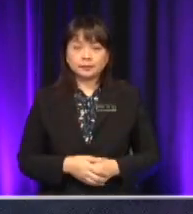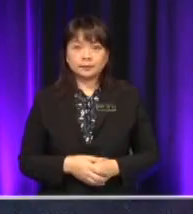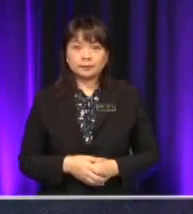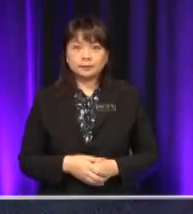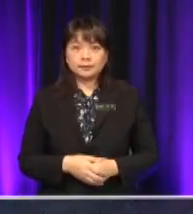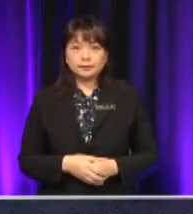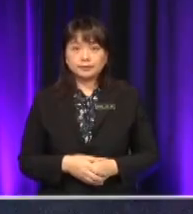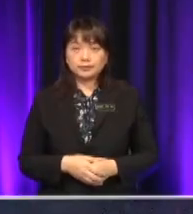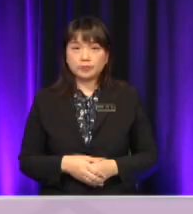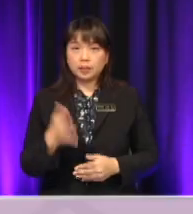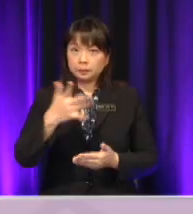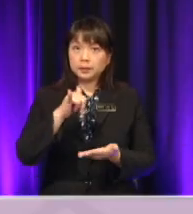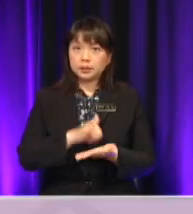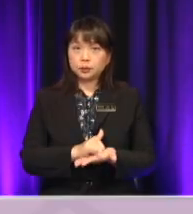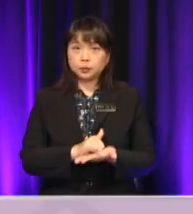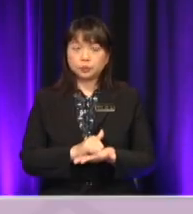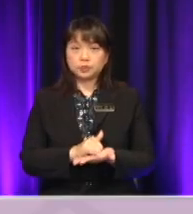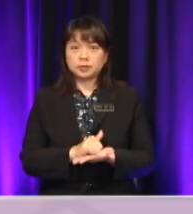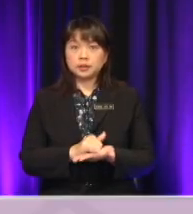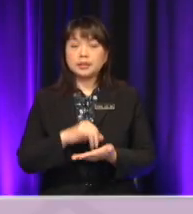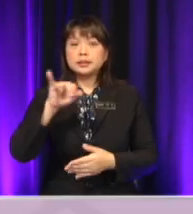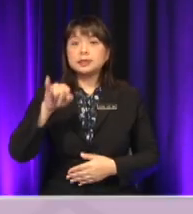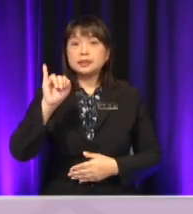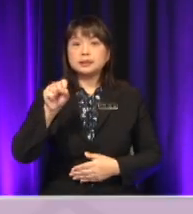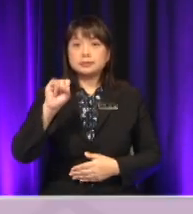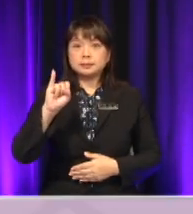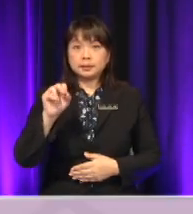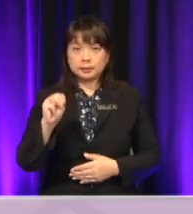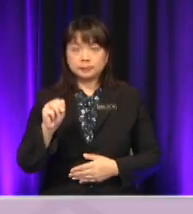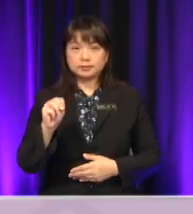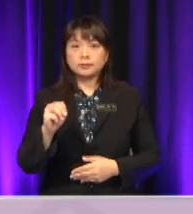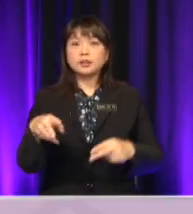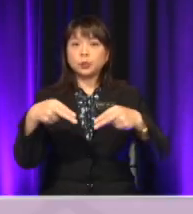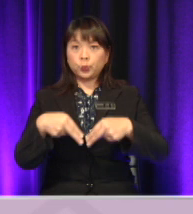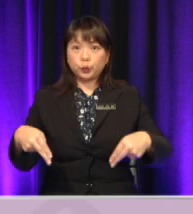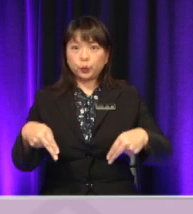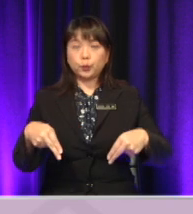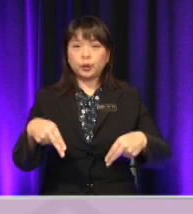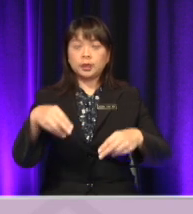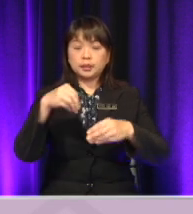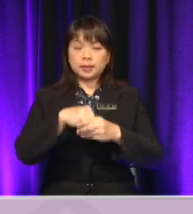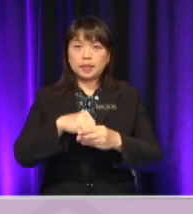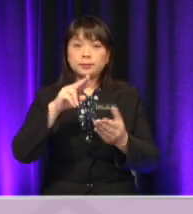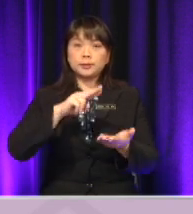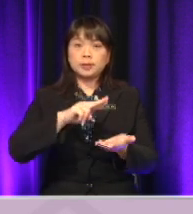kecil ya. Okey, kemudian yang kedua adalah jisim. Jisim? Jisim diukur dalam unit kilogram. Kilogram?